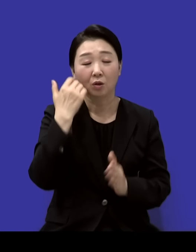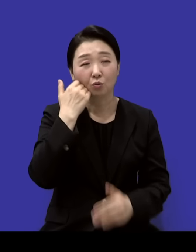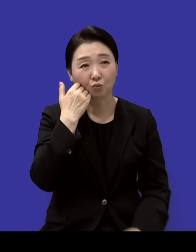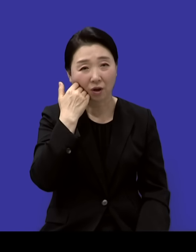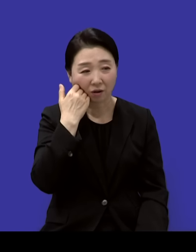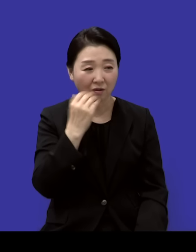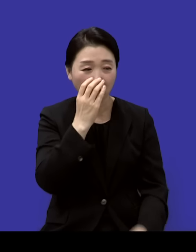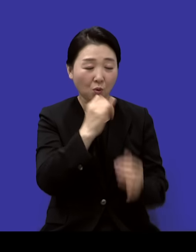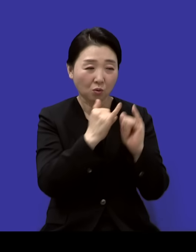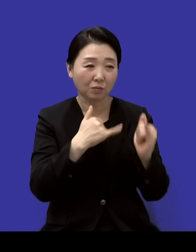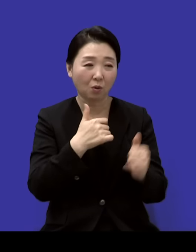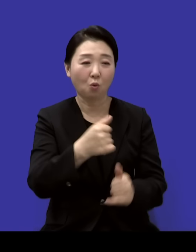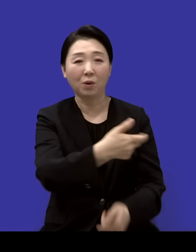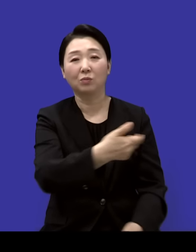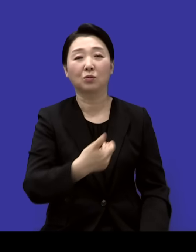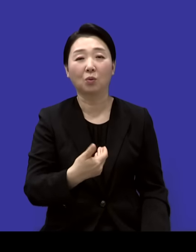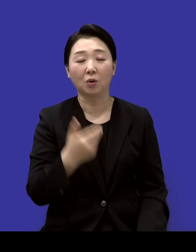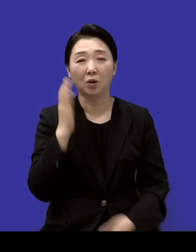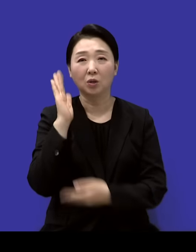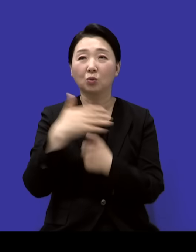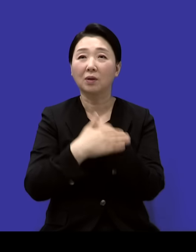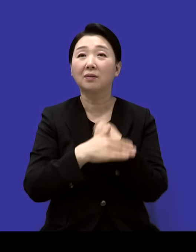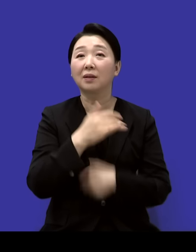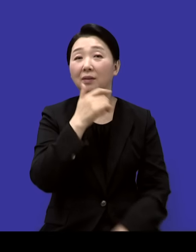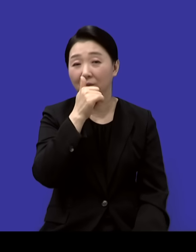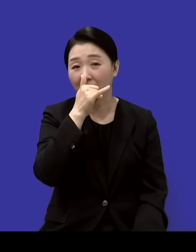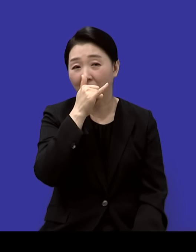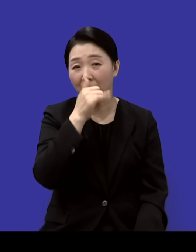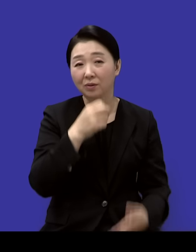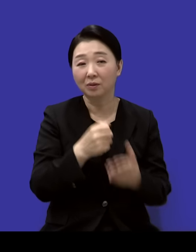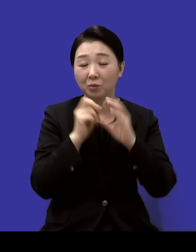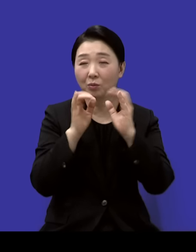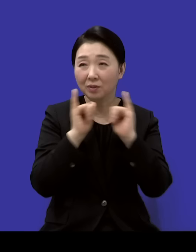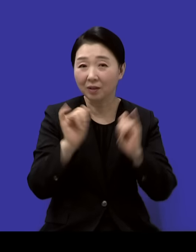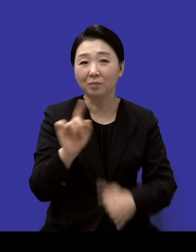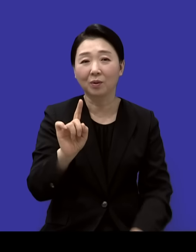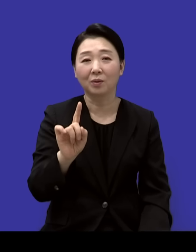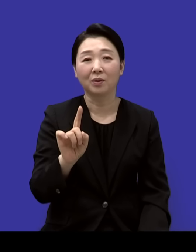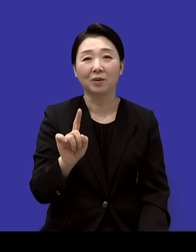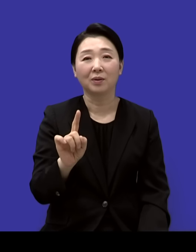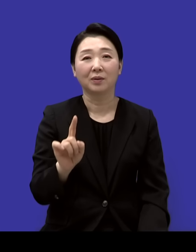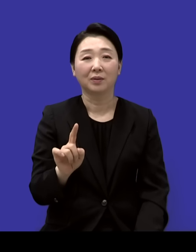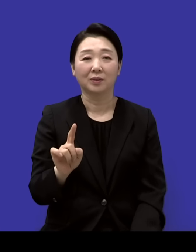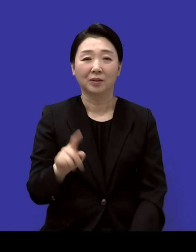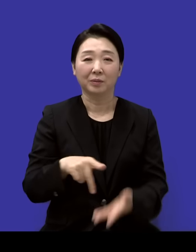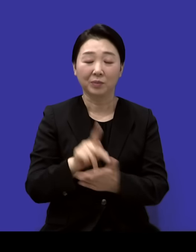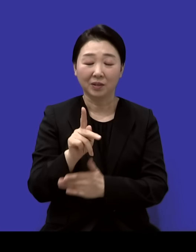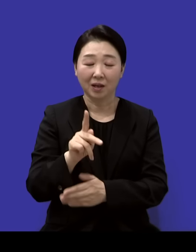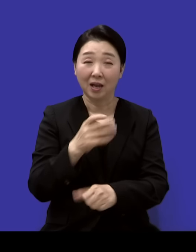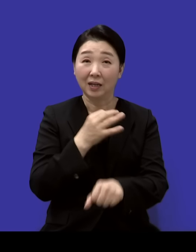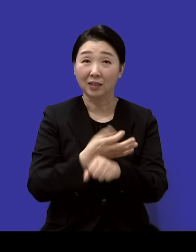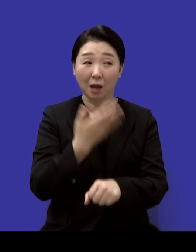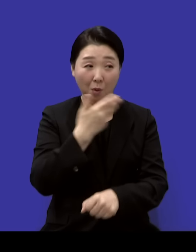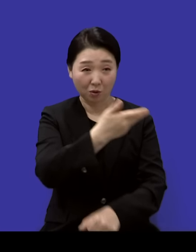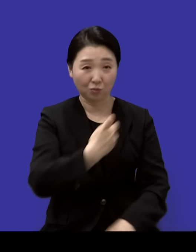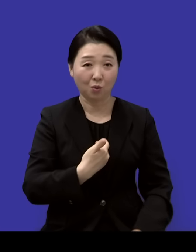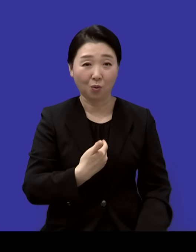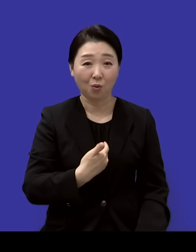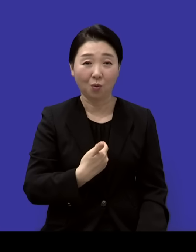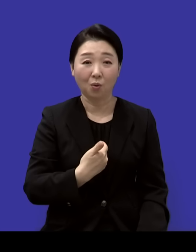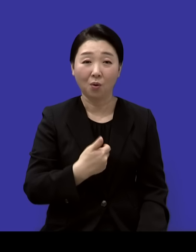원을 탁 쥐어주면서 내가 오늘 설교에 너무 은혜를 받았는데 전사님 이거 피자 한 판 꼭 사 먹어요.